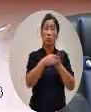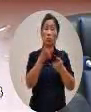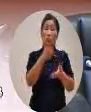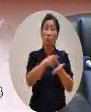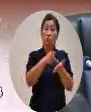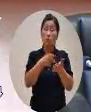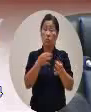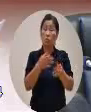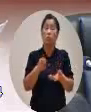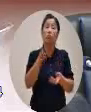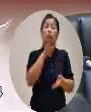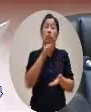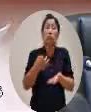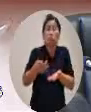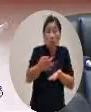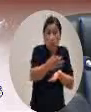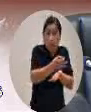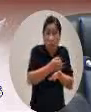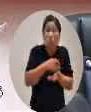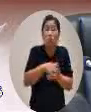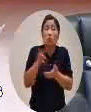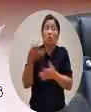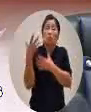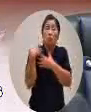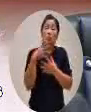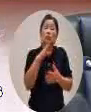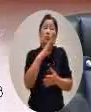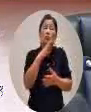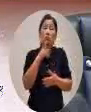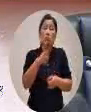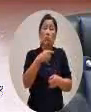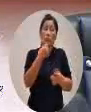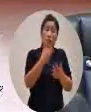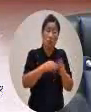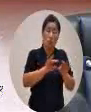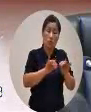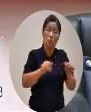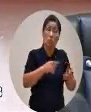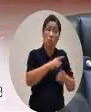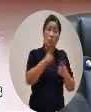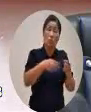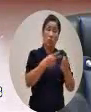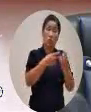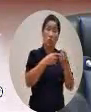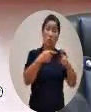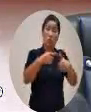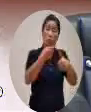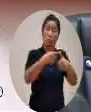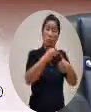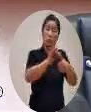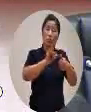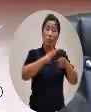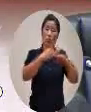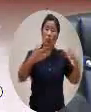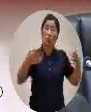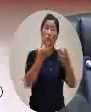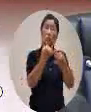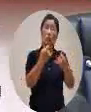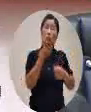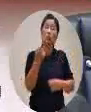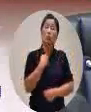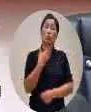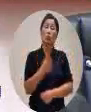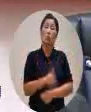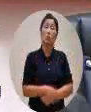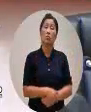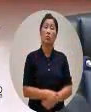縣市合併之後你們受組的你怎麼知道這裡面總共有幾個高豪球場財政局長全民